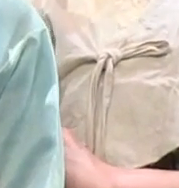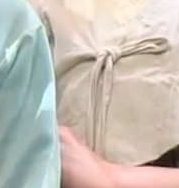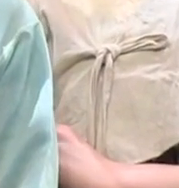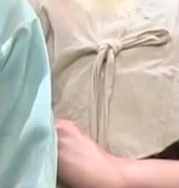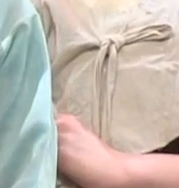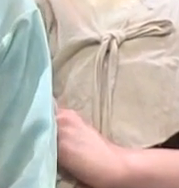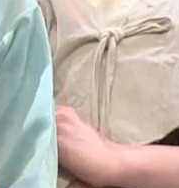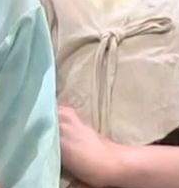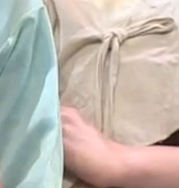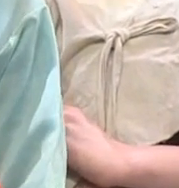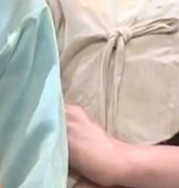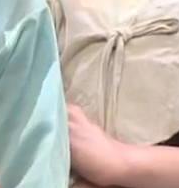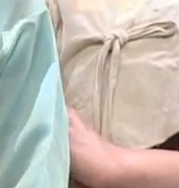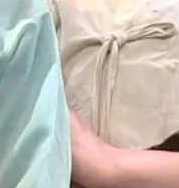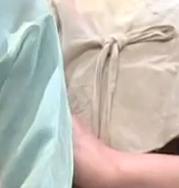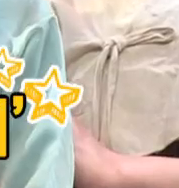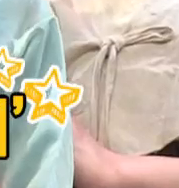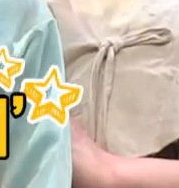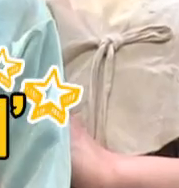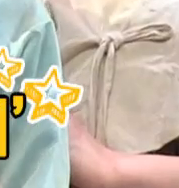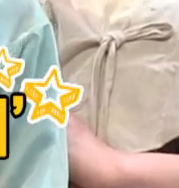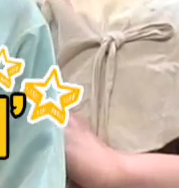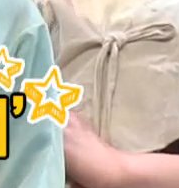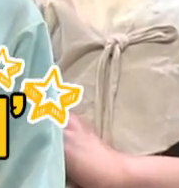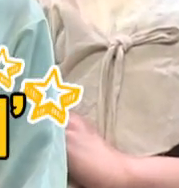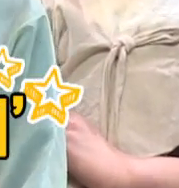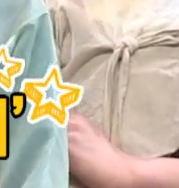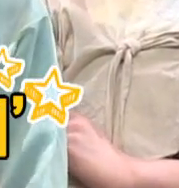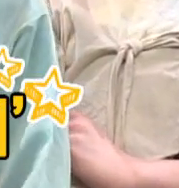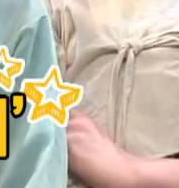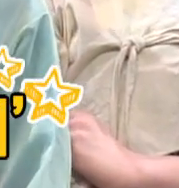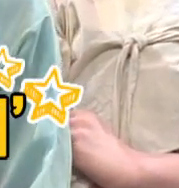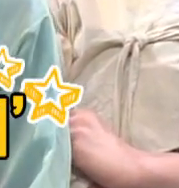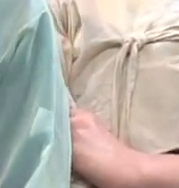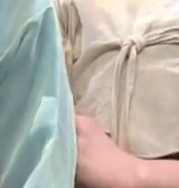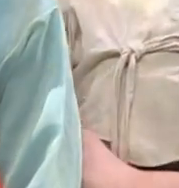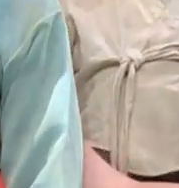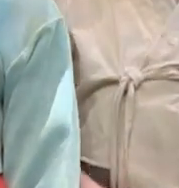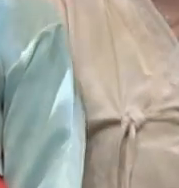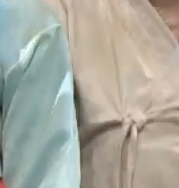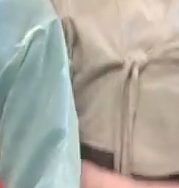찍고 만나볼 수 없었던 벙어리 삼룡이 포항에서 만나보실 수 있습니다.